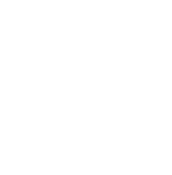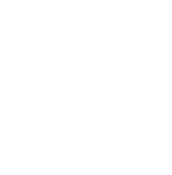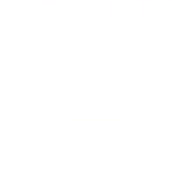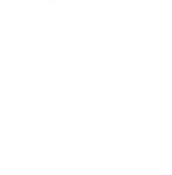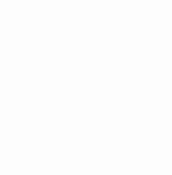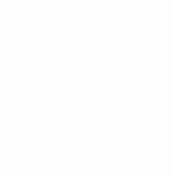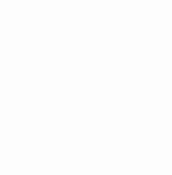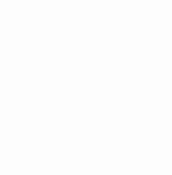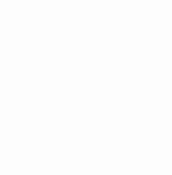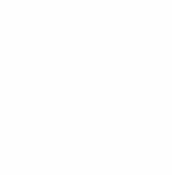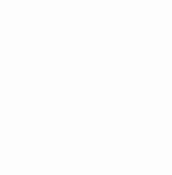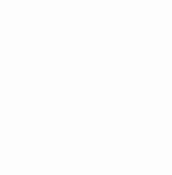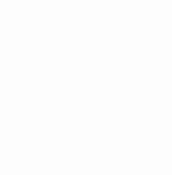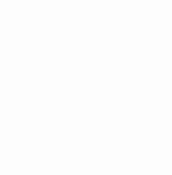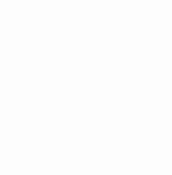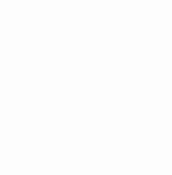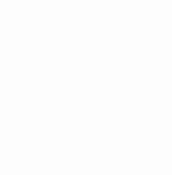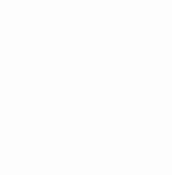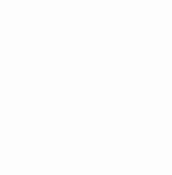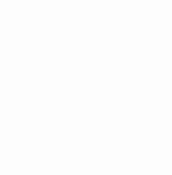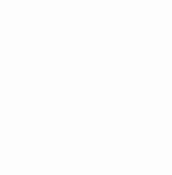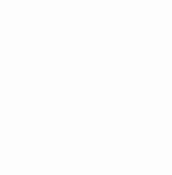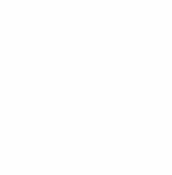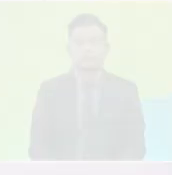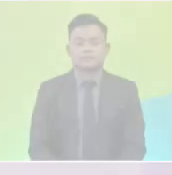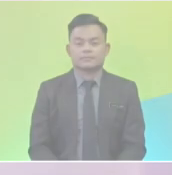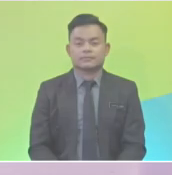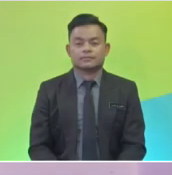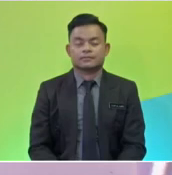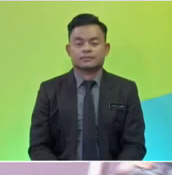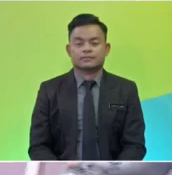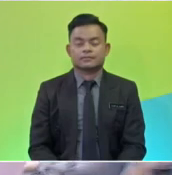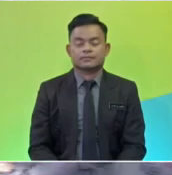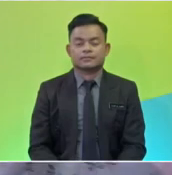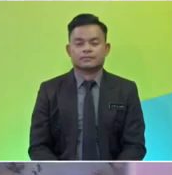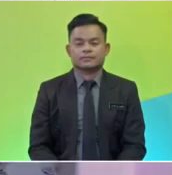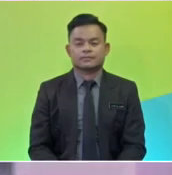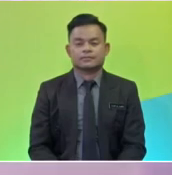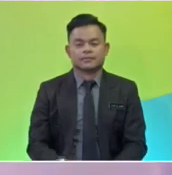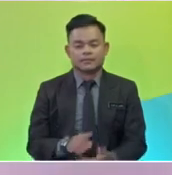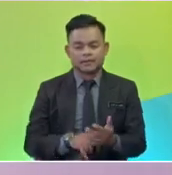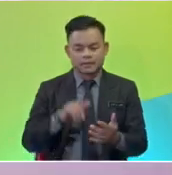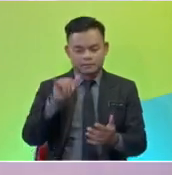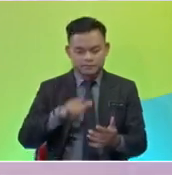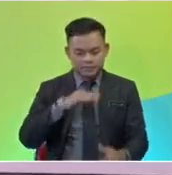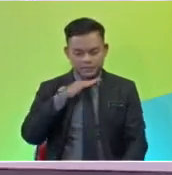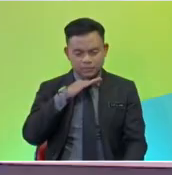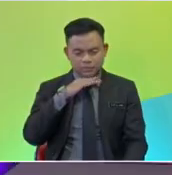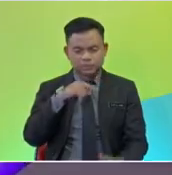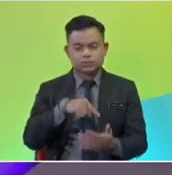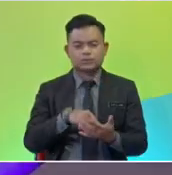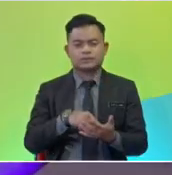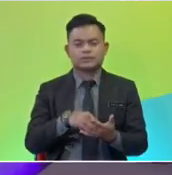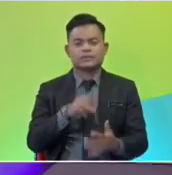did TV KPM eh apa melekit-lekit basah